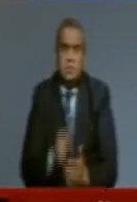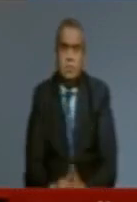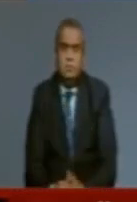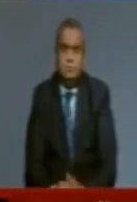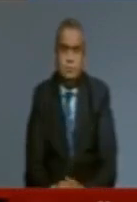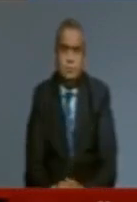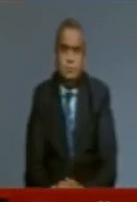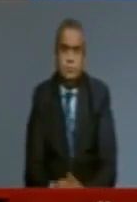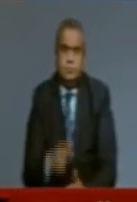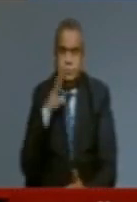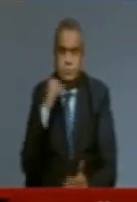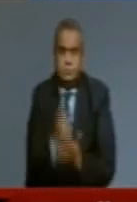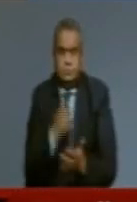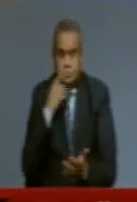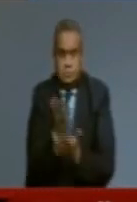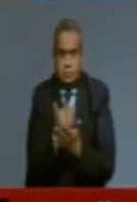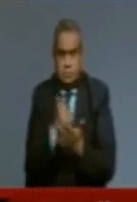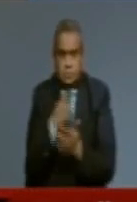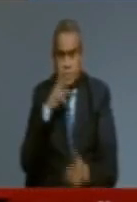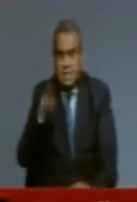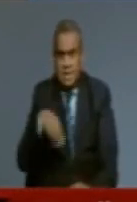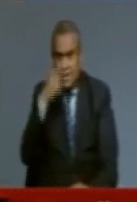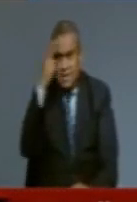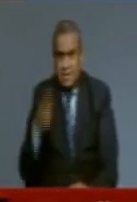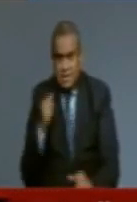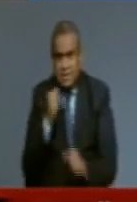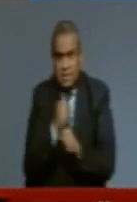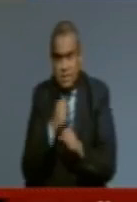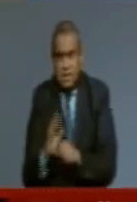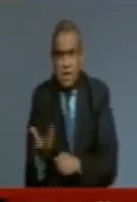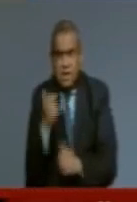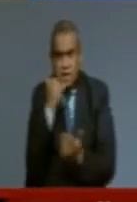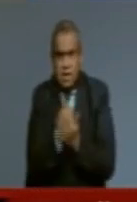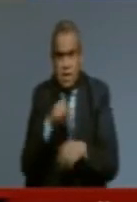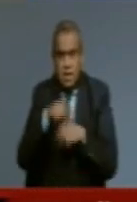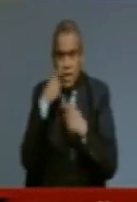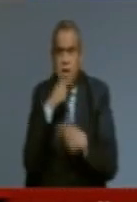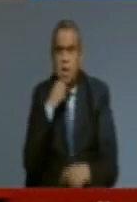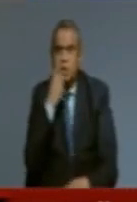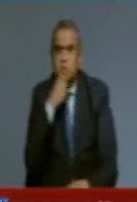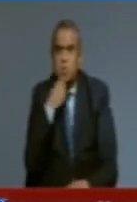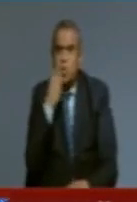تنظيم حياة الكنائس وعمل الكنائس الأرثوذكسية في إفريقيا.